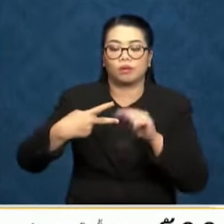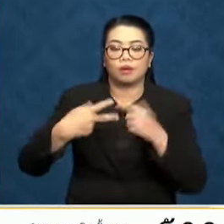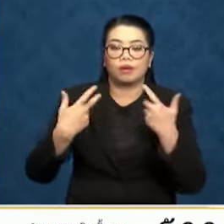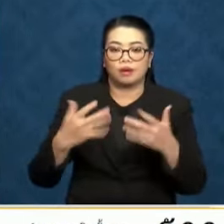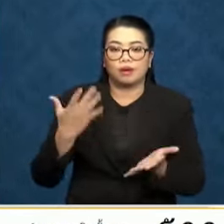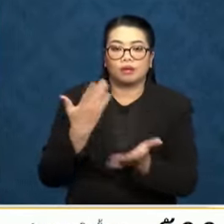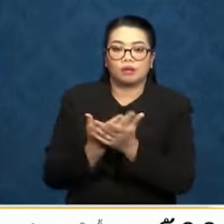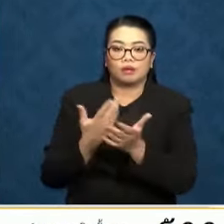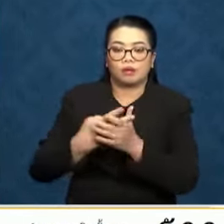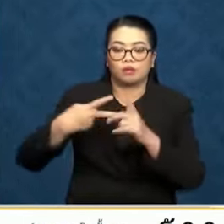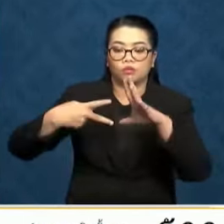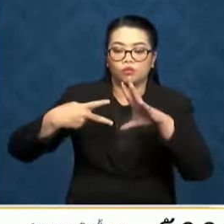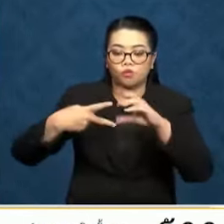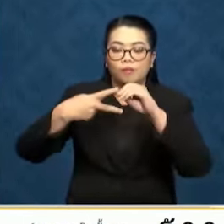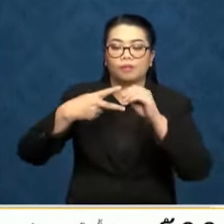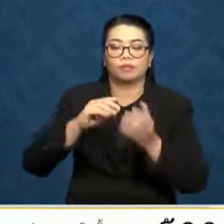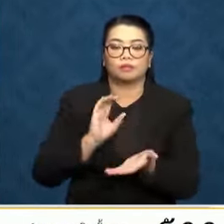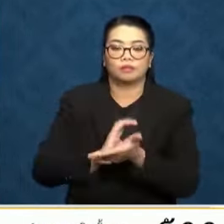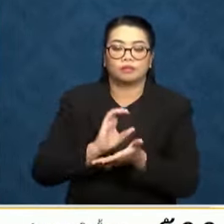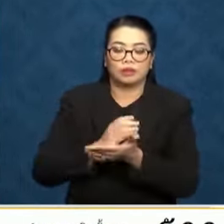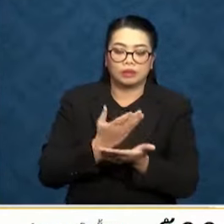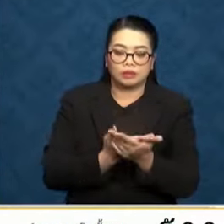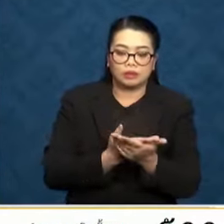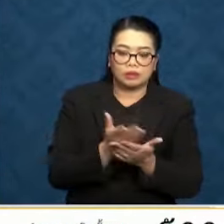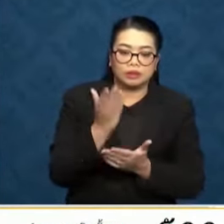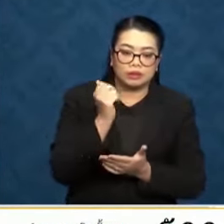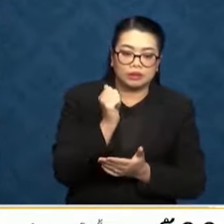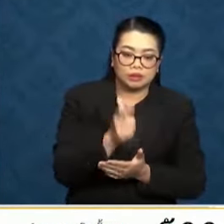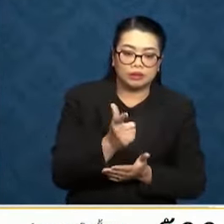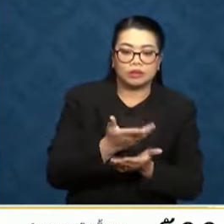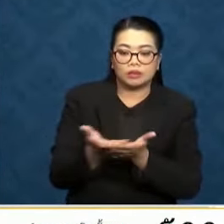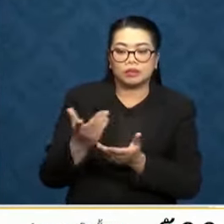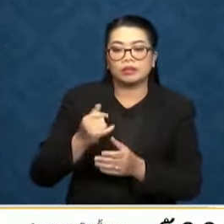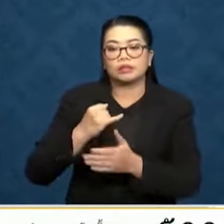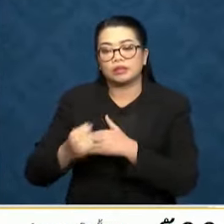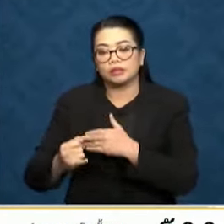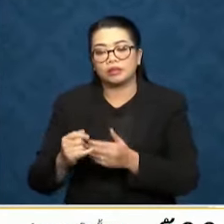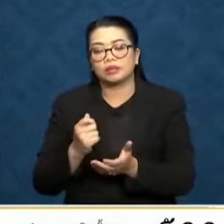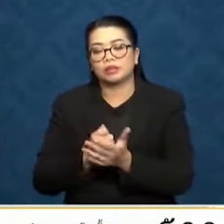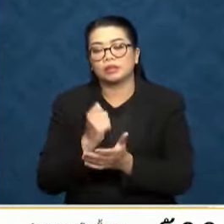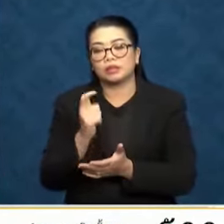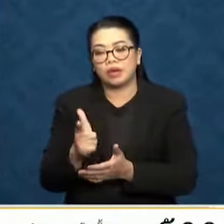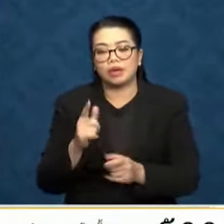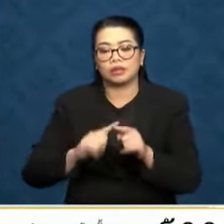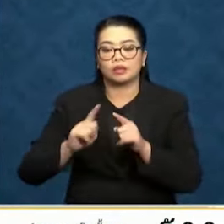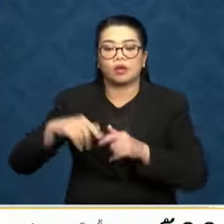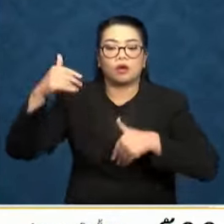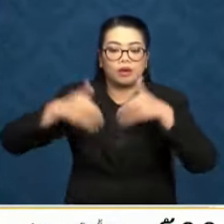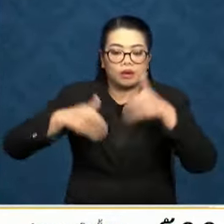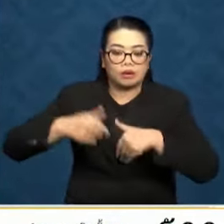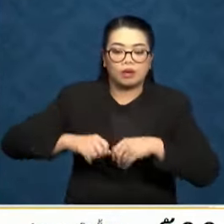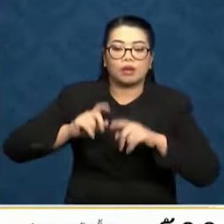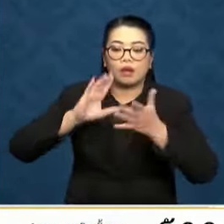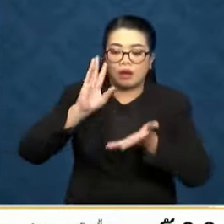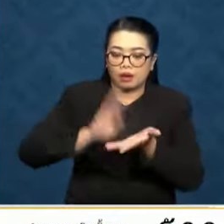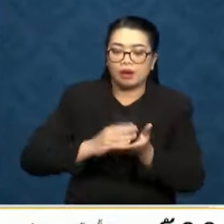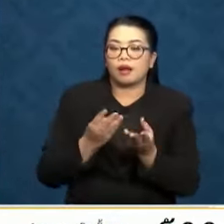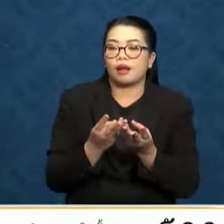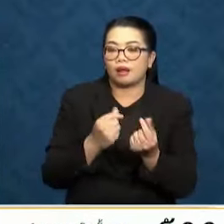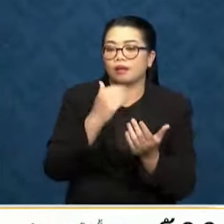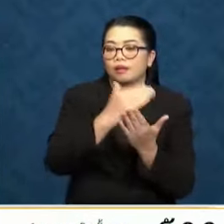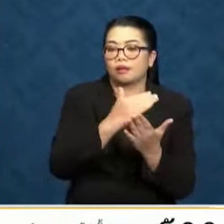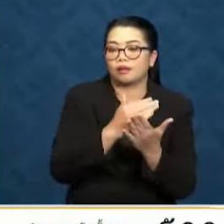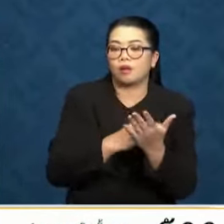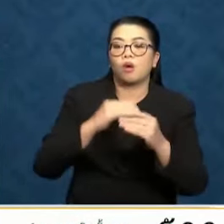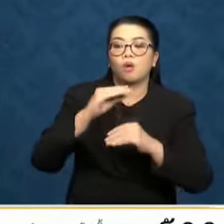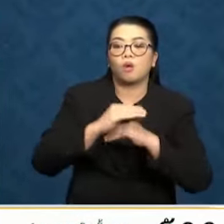คะแล้วก็จะมีการทำการจัดซื้อจัดจ้างเนี่ยต้องมีการทำ Tถูกมั้ยคะหรือก็คือเอกสารที่ระบุรายละเอียดค่ะของแต่ละ